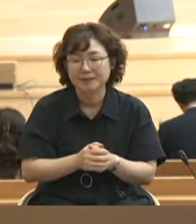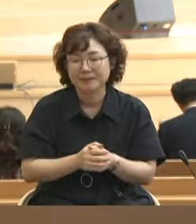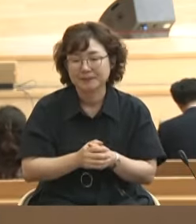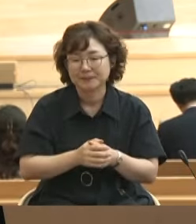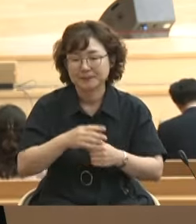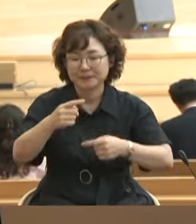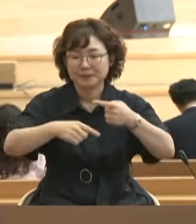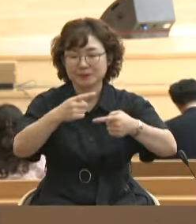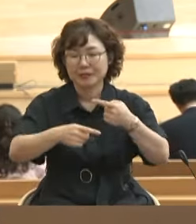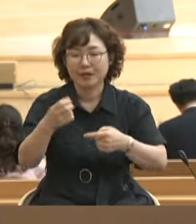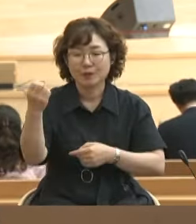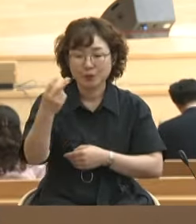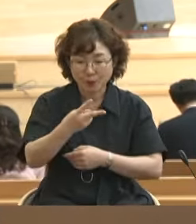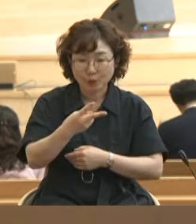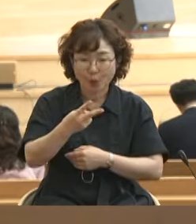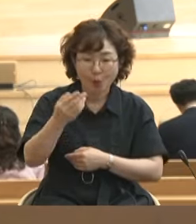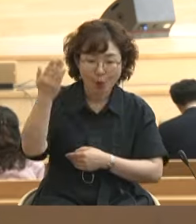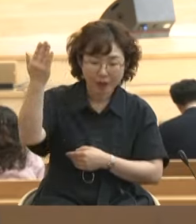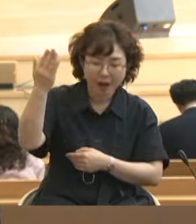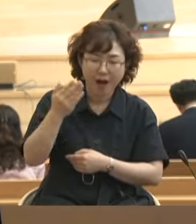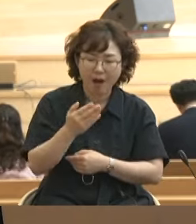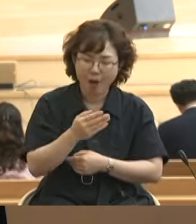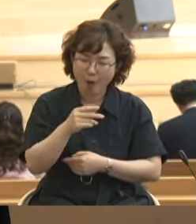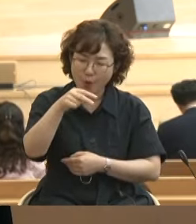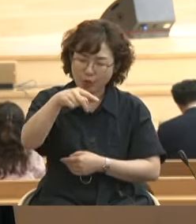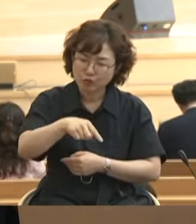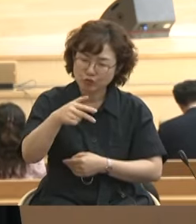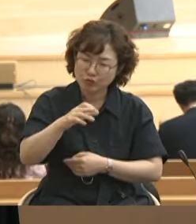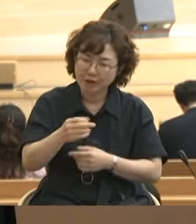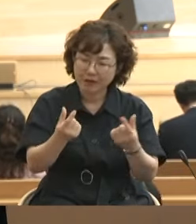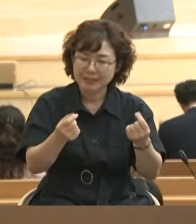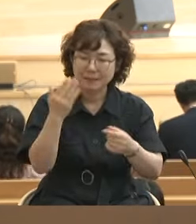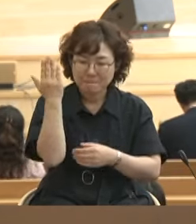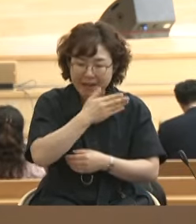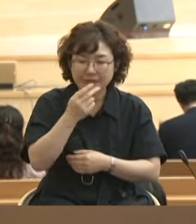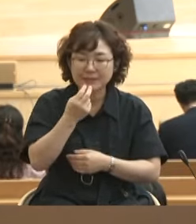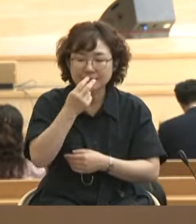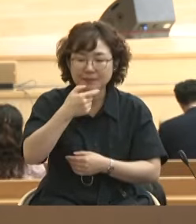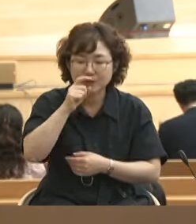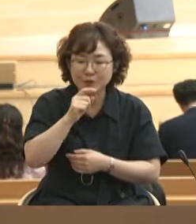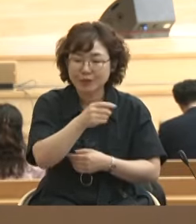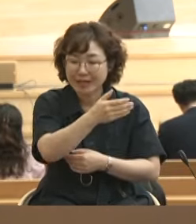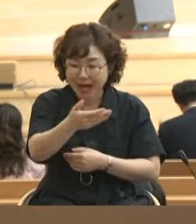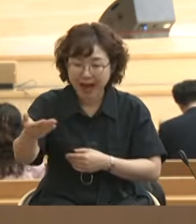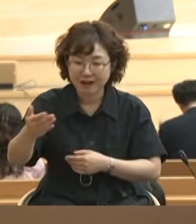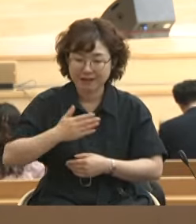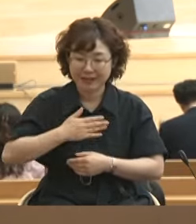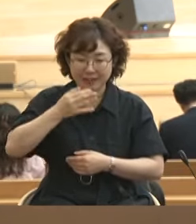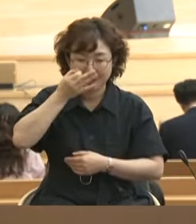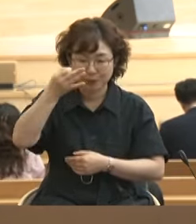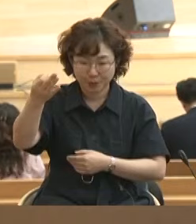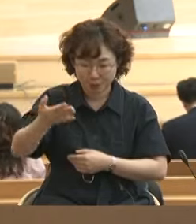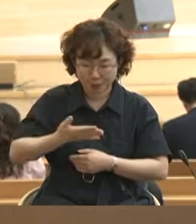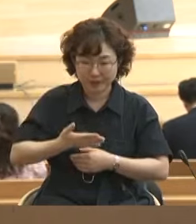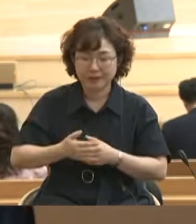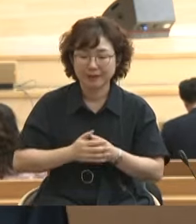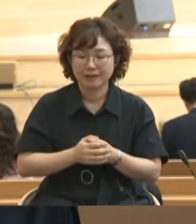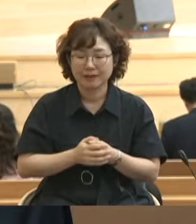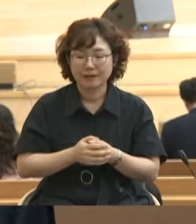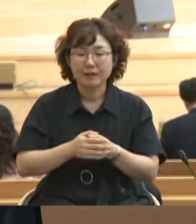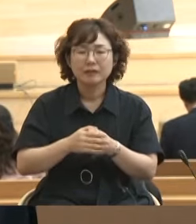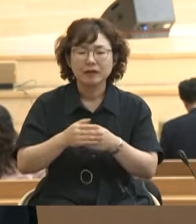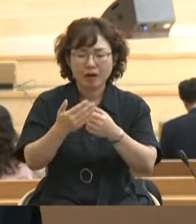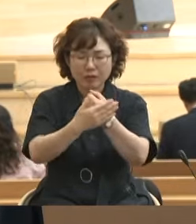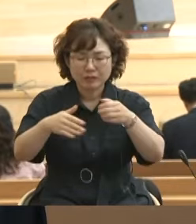읽더랍니다. 시작. 또 그가 수정같이 맑은 생명수의 강을 내게 보이니, 예, 천사의